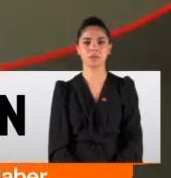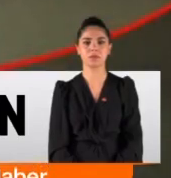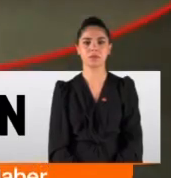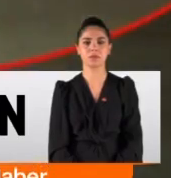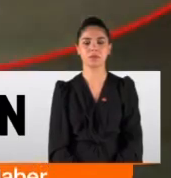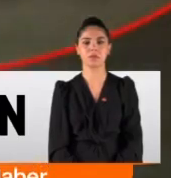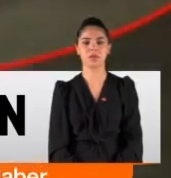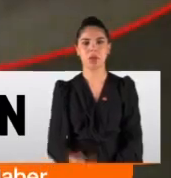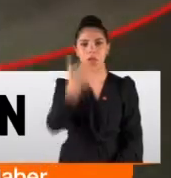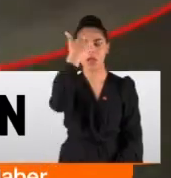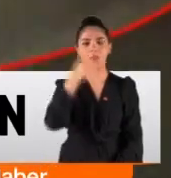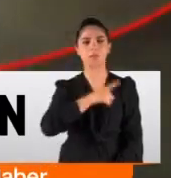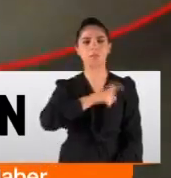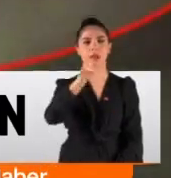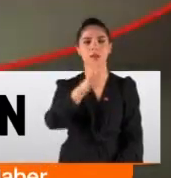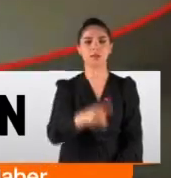Cuntacıyı alnından vurdu.